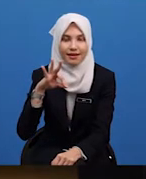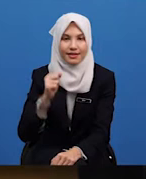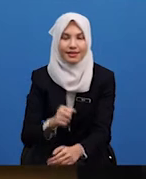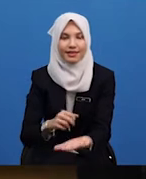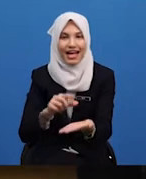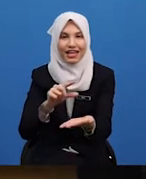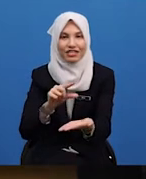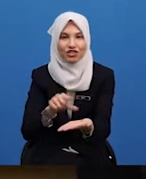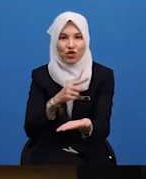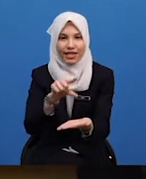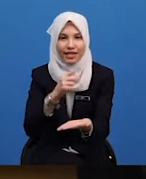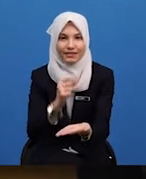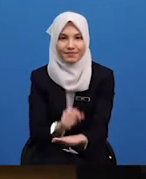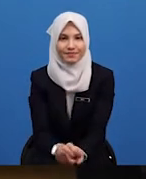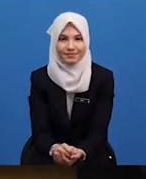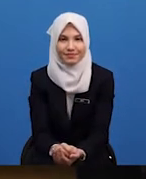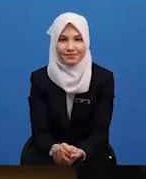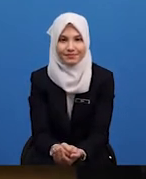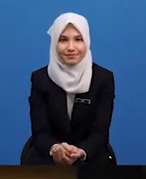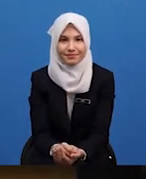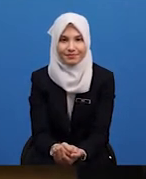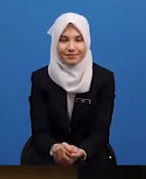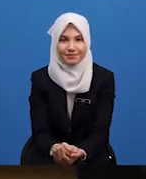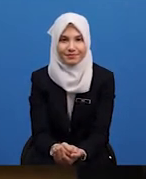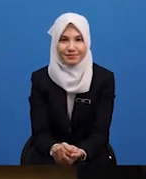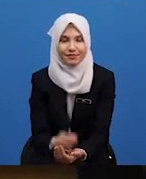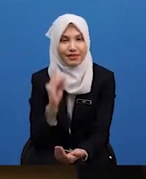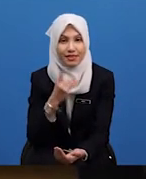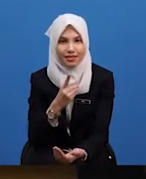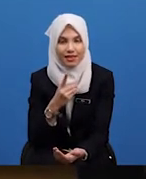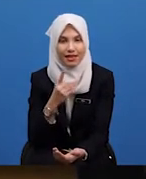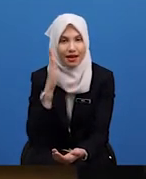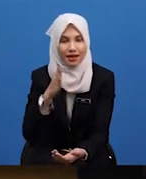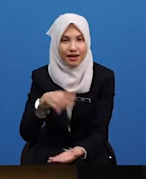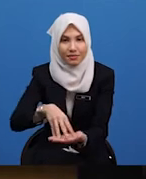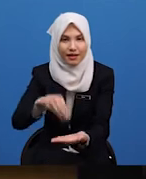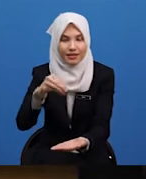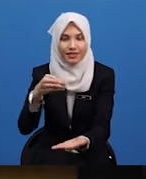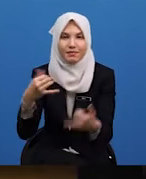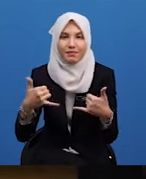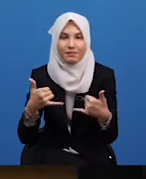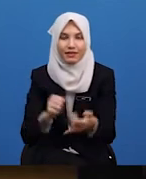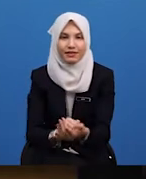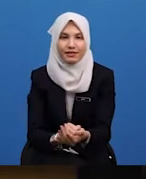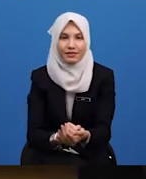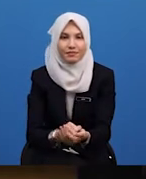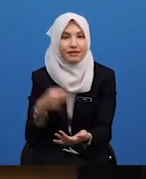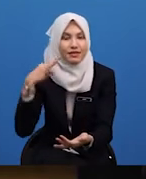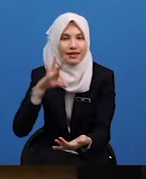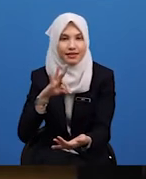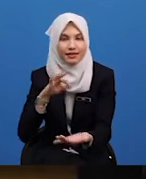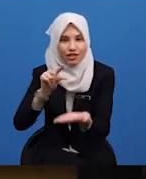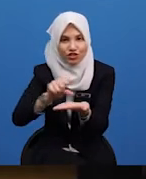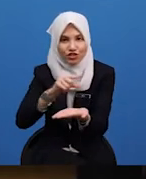Setelah mempelajari petikan rentak zapin dan ghazal, kita akan belajar memainkan petikan rentak joget pula. Semasa